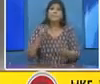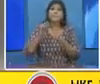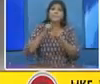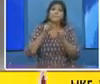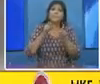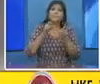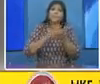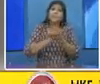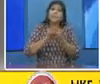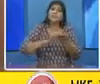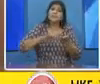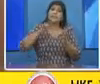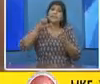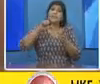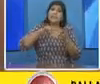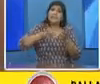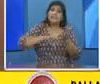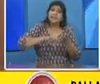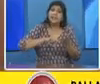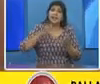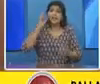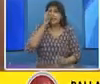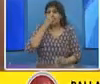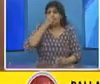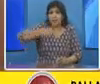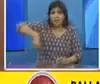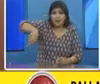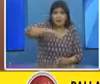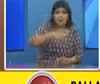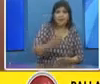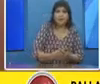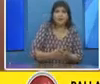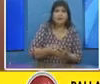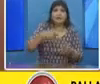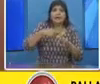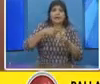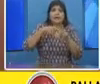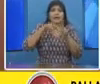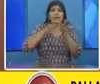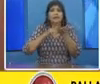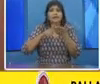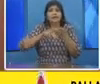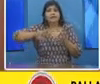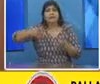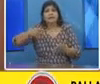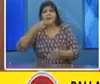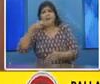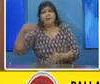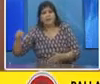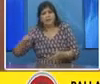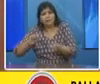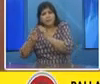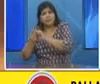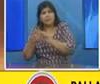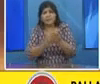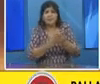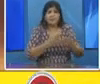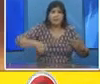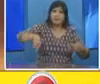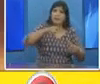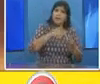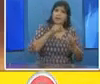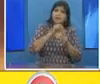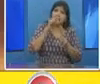यह खेल तमिलनाडु में पल्लानुंगली, कर्नाटक में अली गुली मणे और